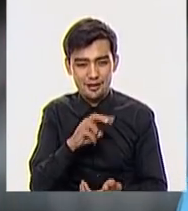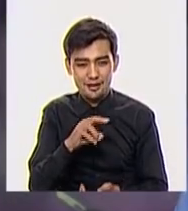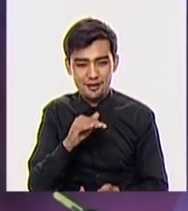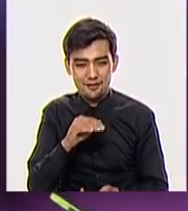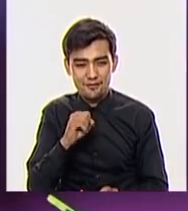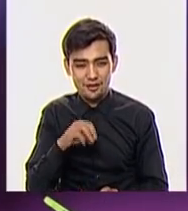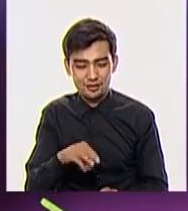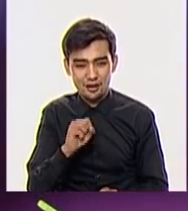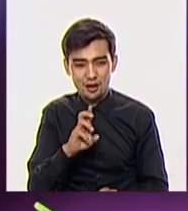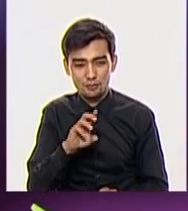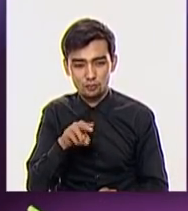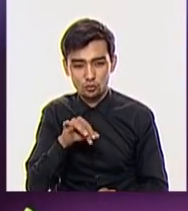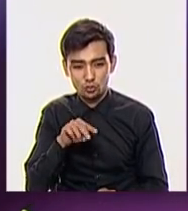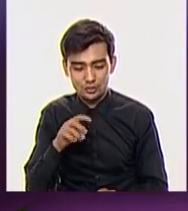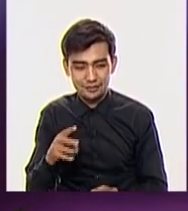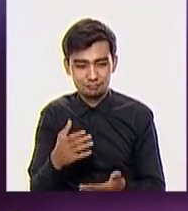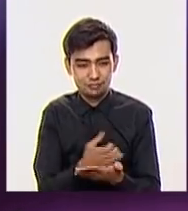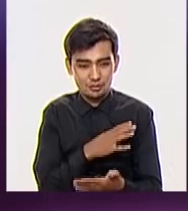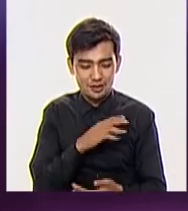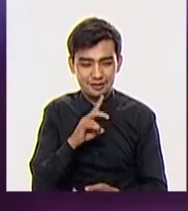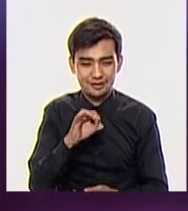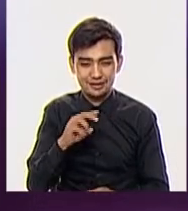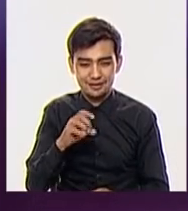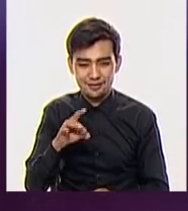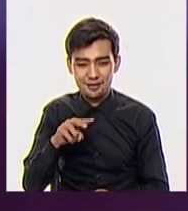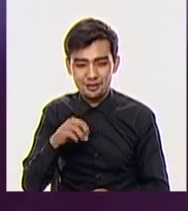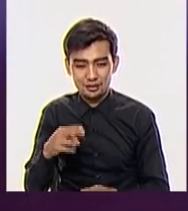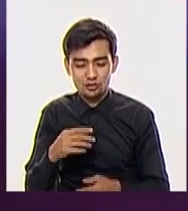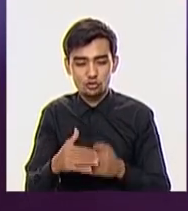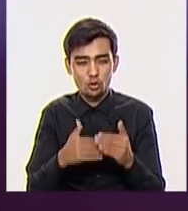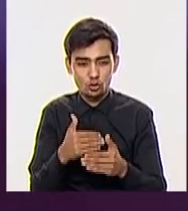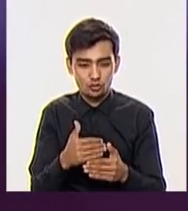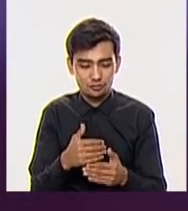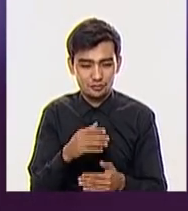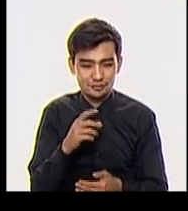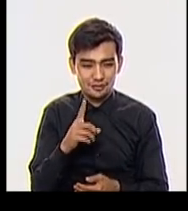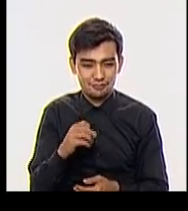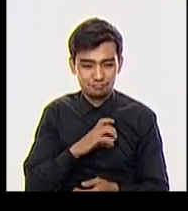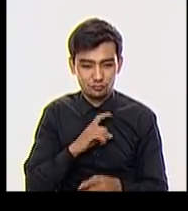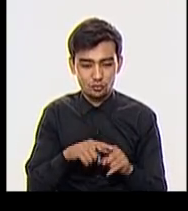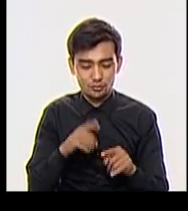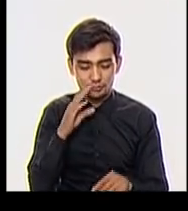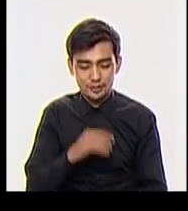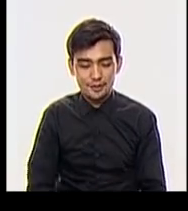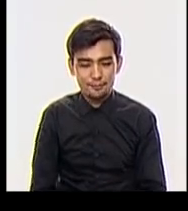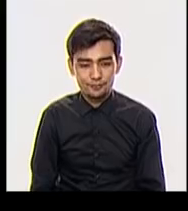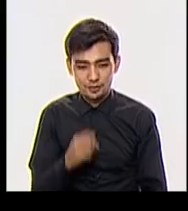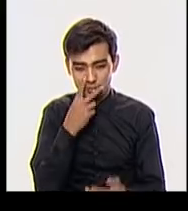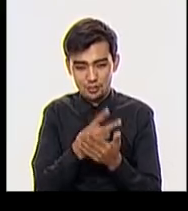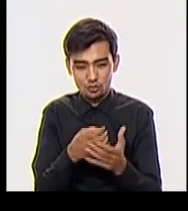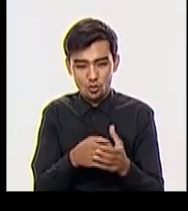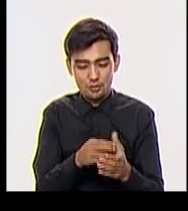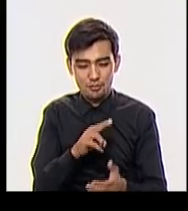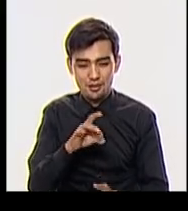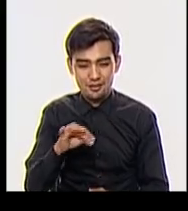Абдуллин. Наш лучник выиграл спортсмена из Нидерландов и пробился в следующий этап гонок за медали. Партнер показа –